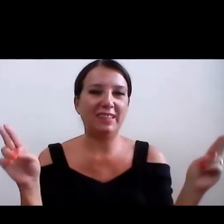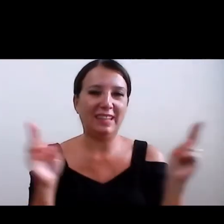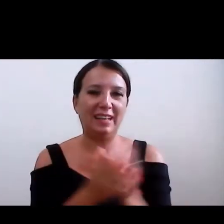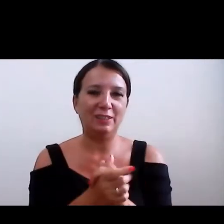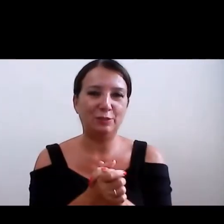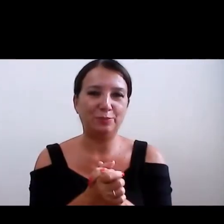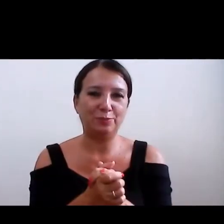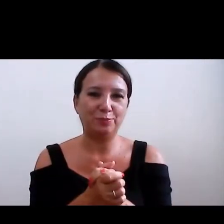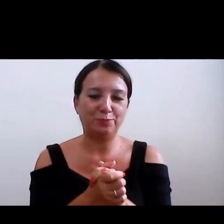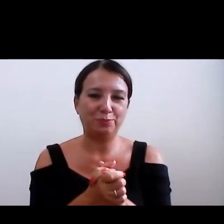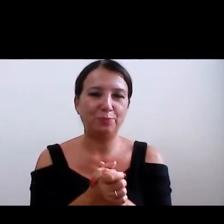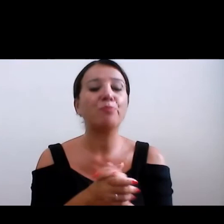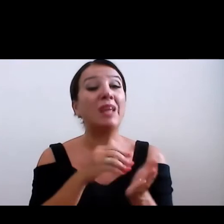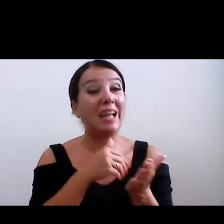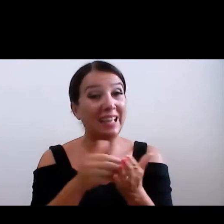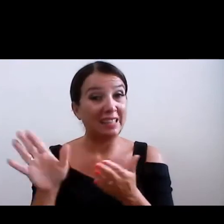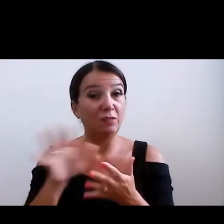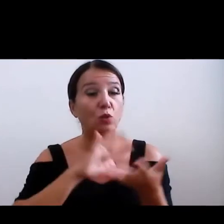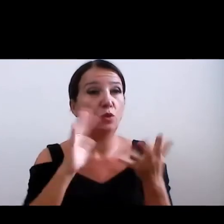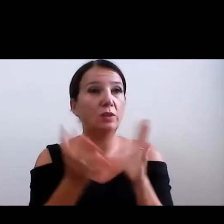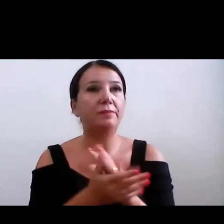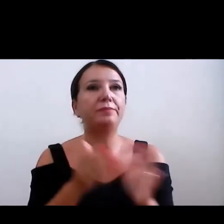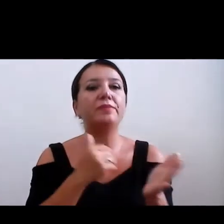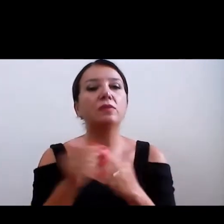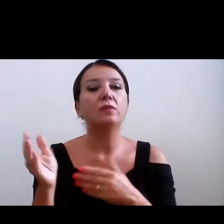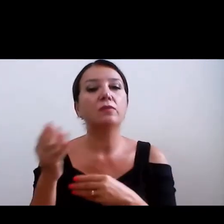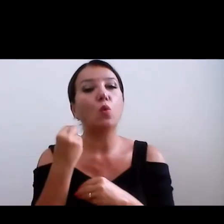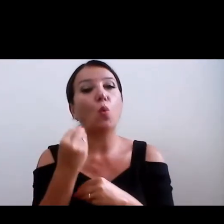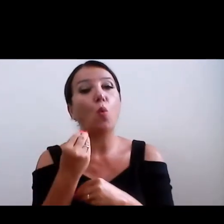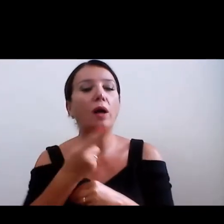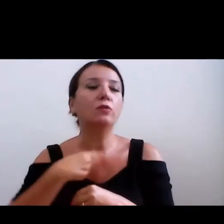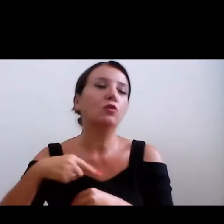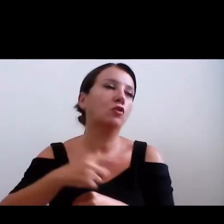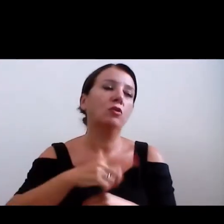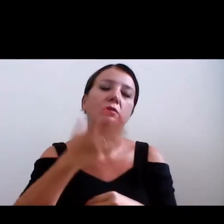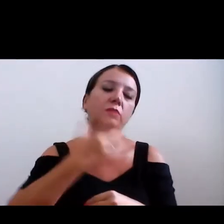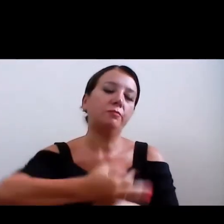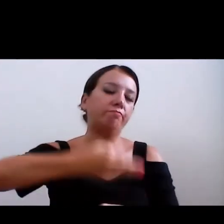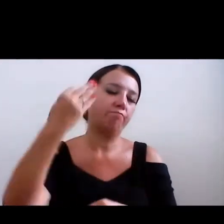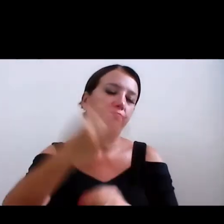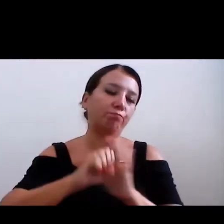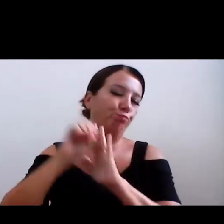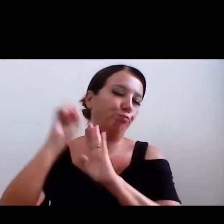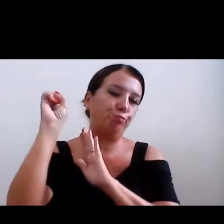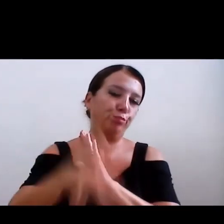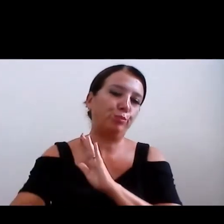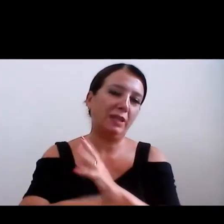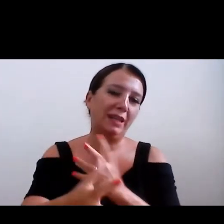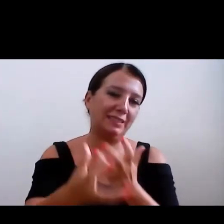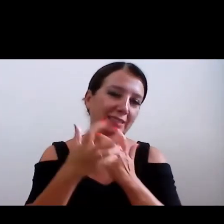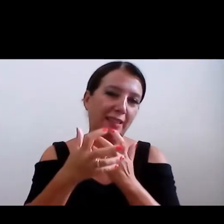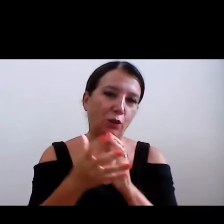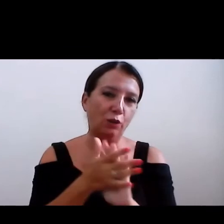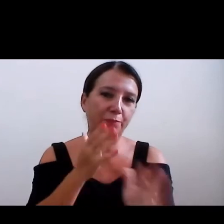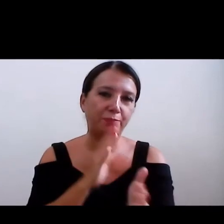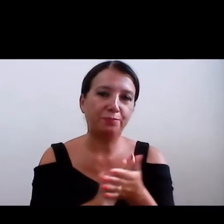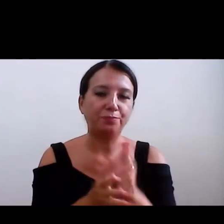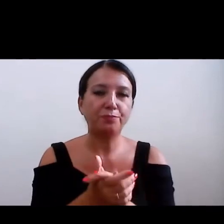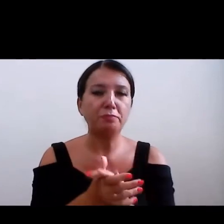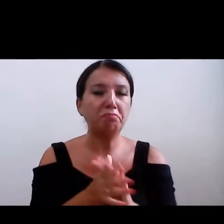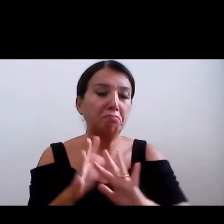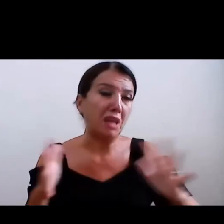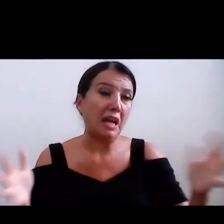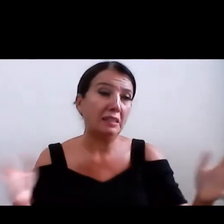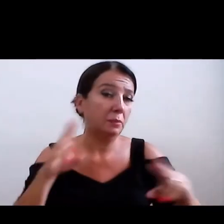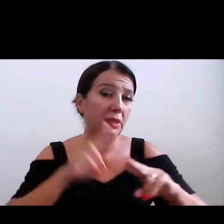il rifiuto diventa rifiuto solo nel momento in cui noi ce ne sbarazziamo in certe modalità, altrimenti